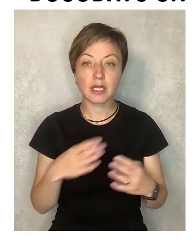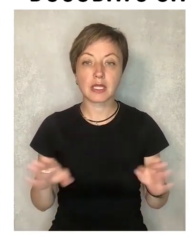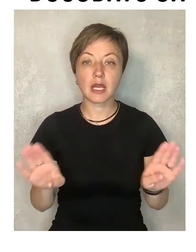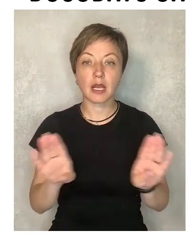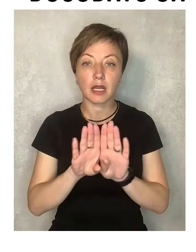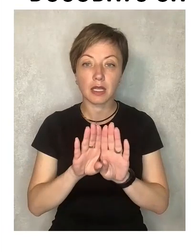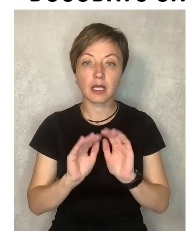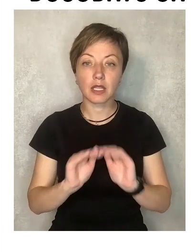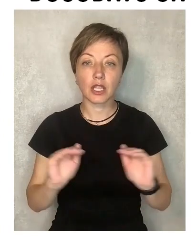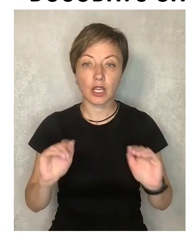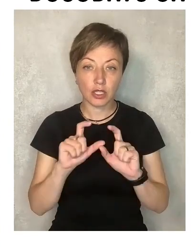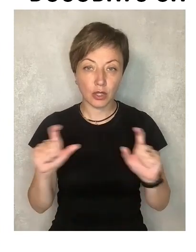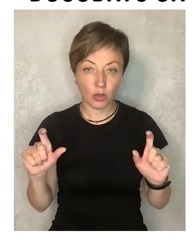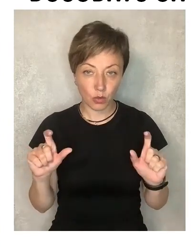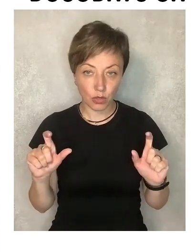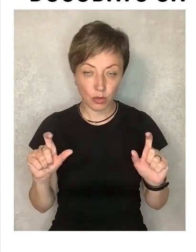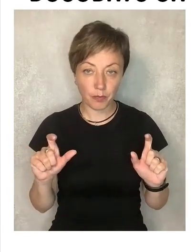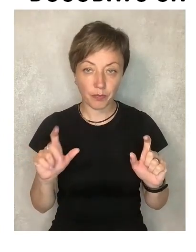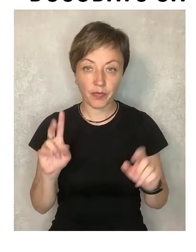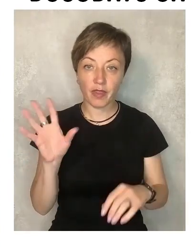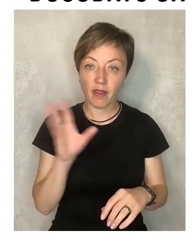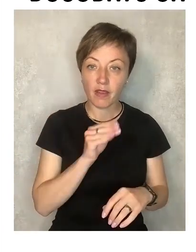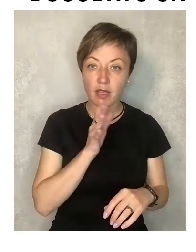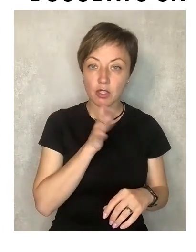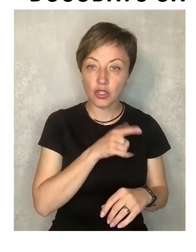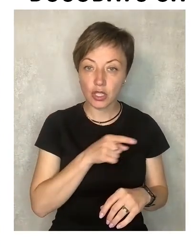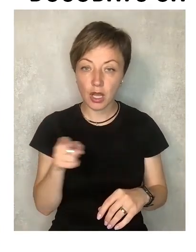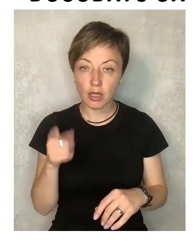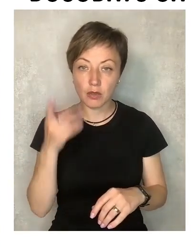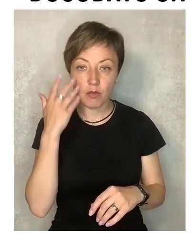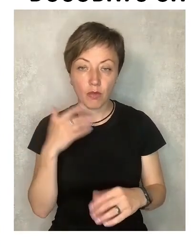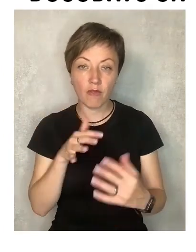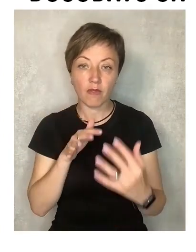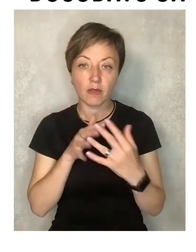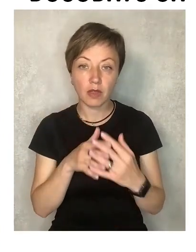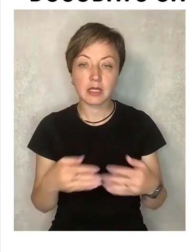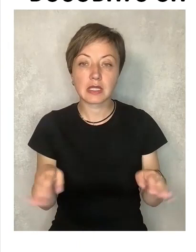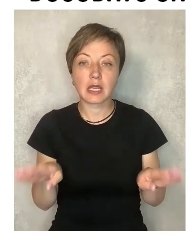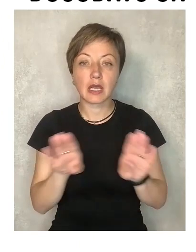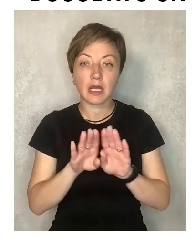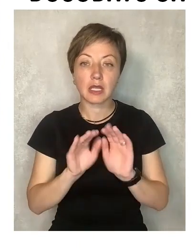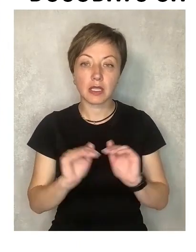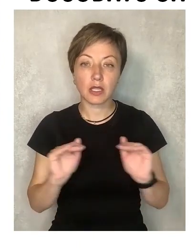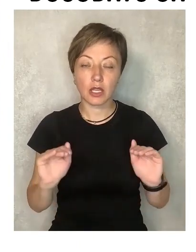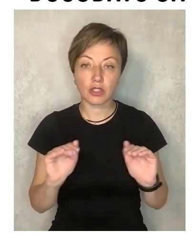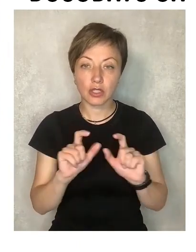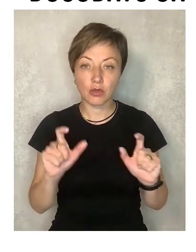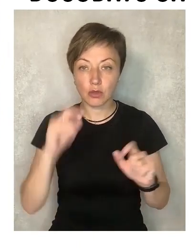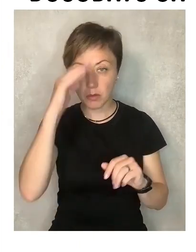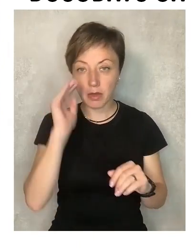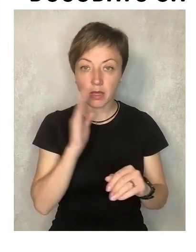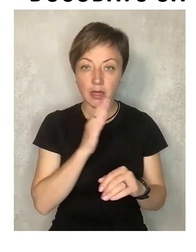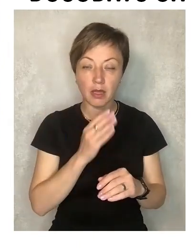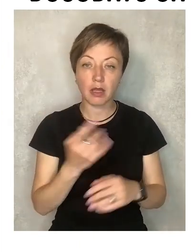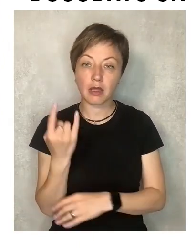дитячі садочки. На весь час, ось поки триває повномасштабне вторгнення, у нас були закриті дитячі садочки, і батьки мали нянчитися